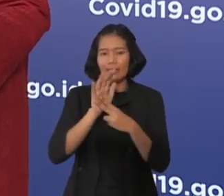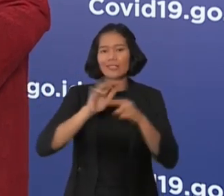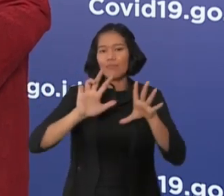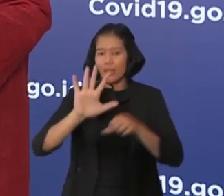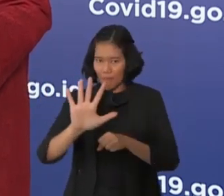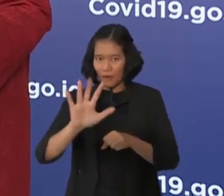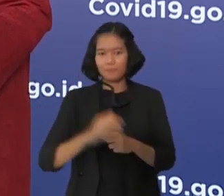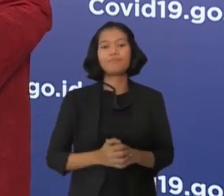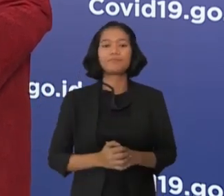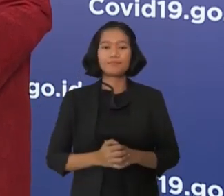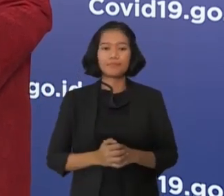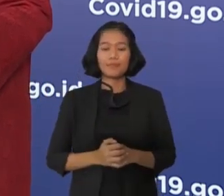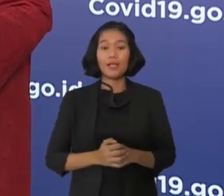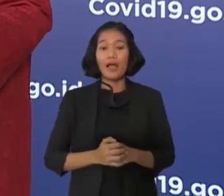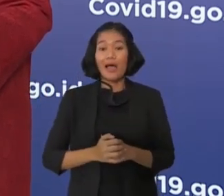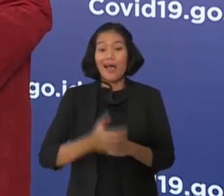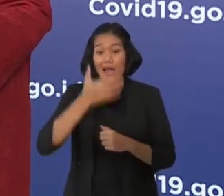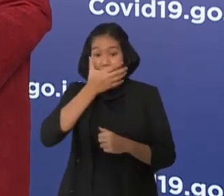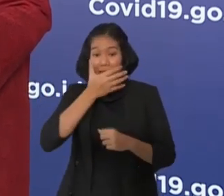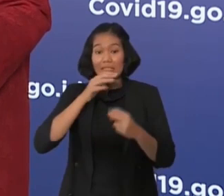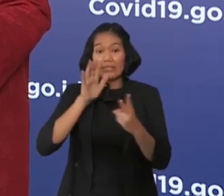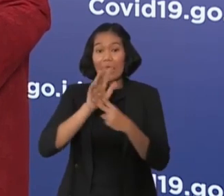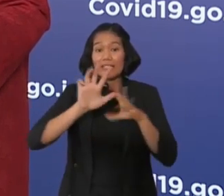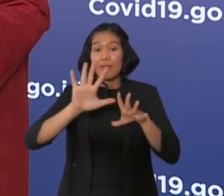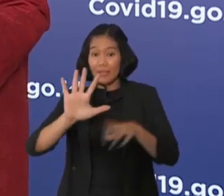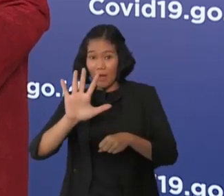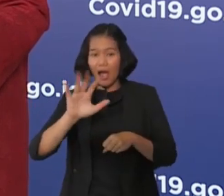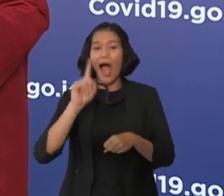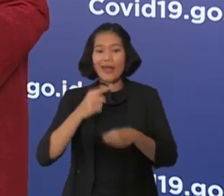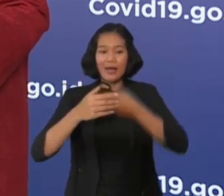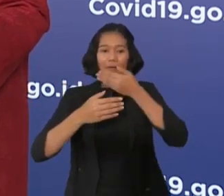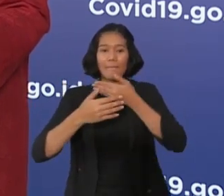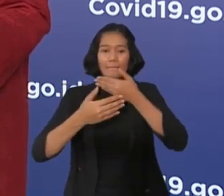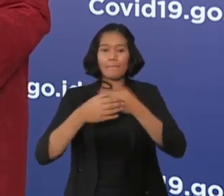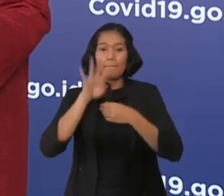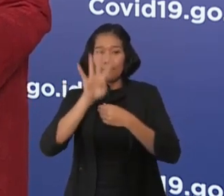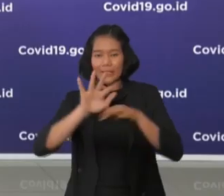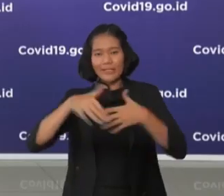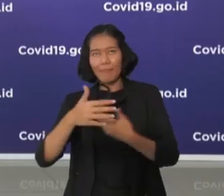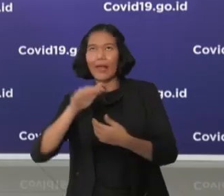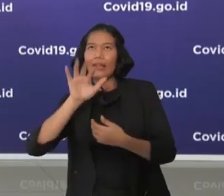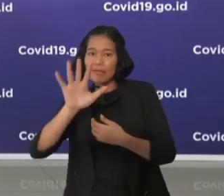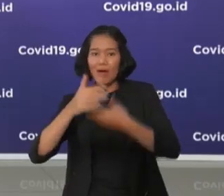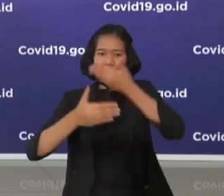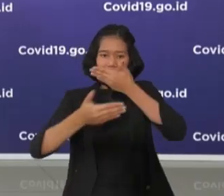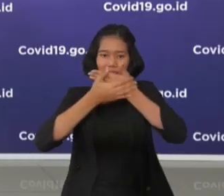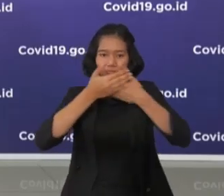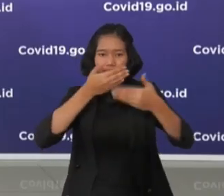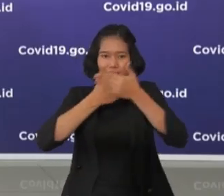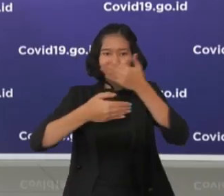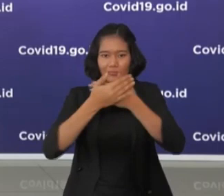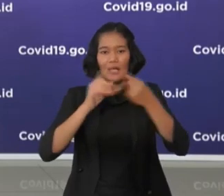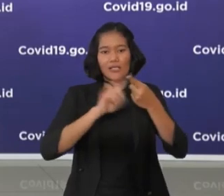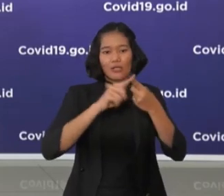dimana untuk masker N95 terdiri dari empat sampai lima lapisan lapisan luarnya